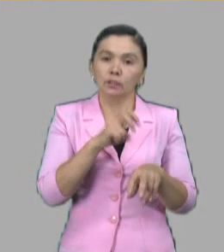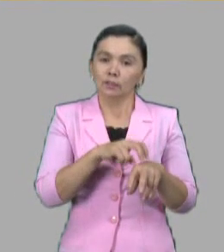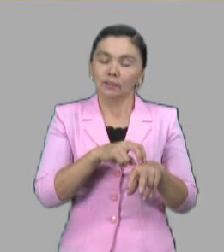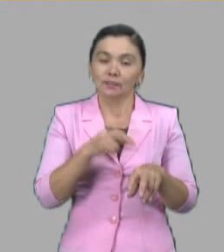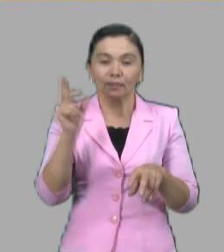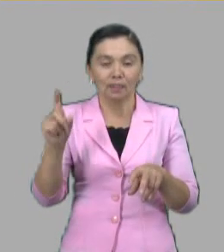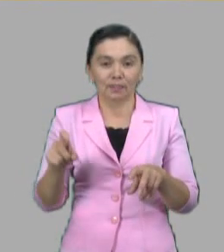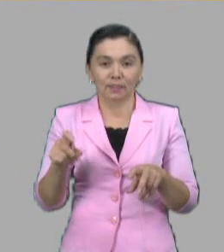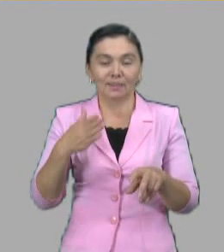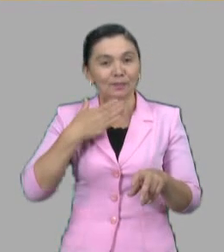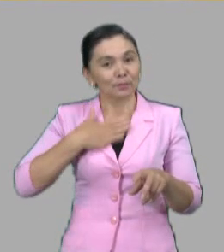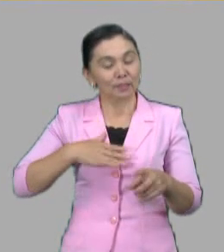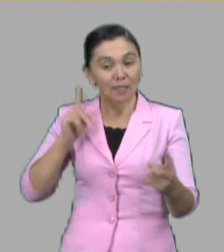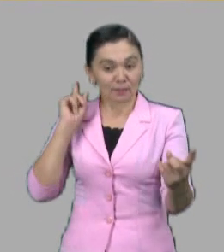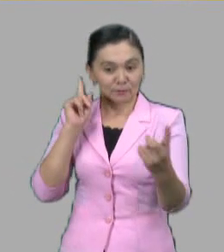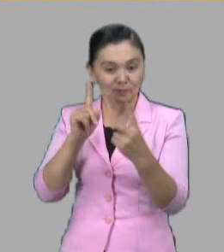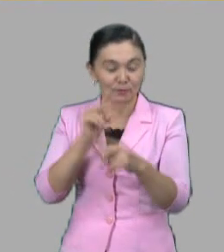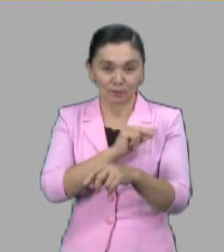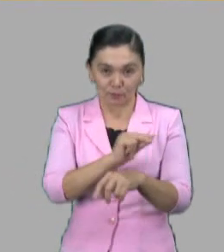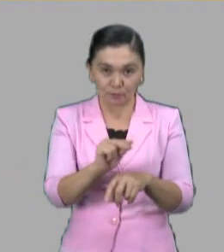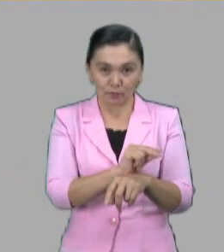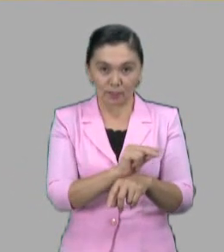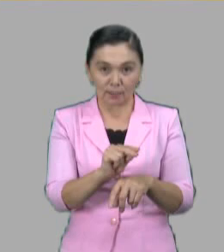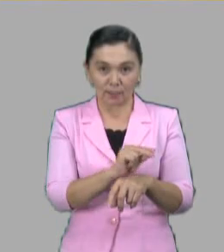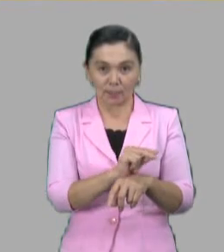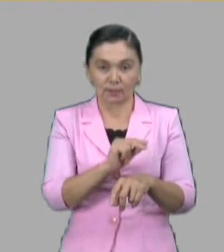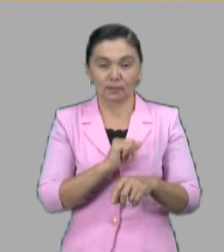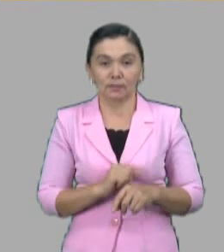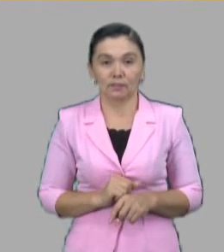Дарыгер жылуу кабыл алып дарылады.